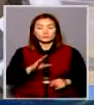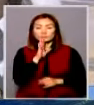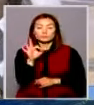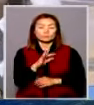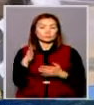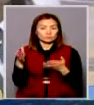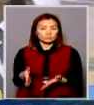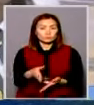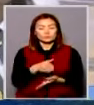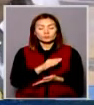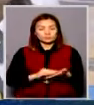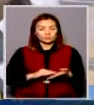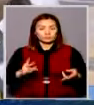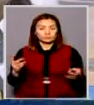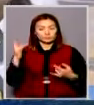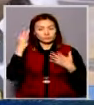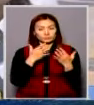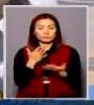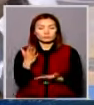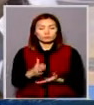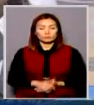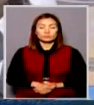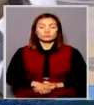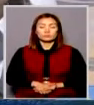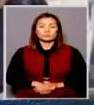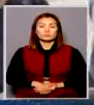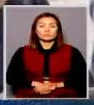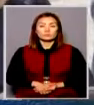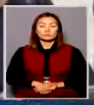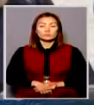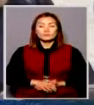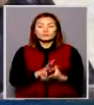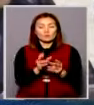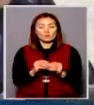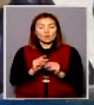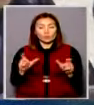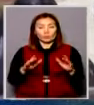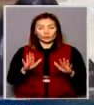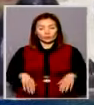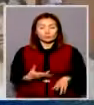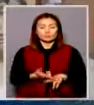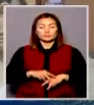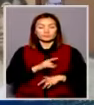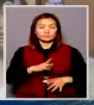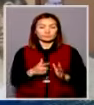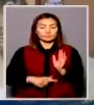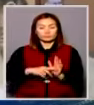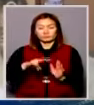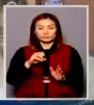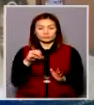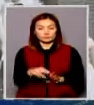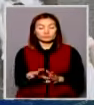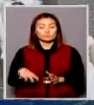неважно на русском или казахском языке от меня будет личный подарок в этом году учебное заведение отмечает свое 70-летие